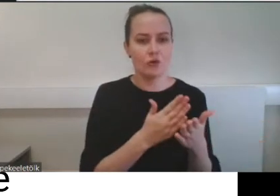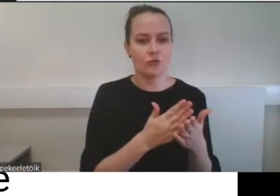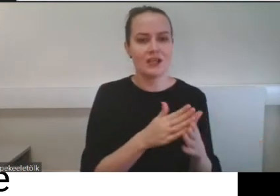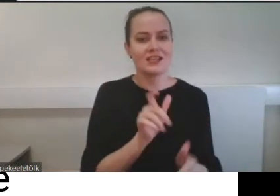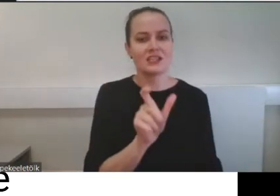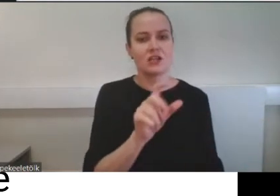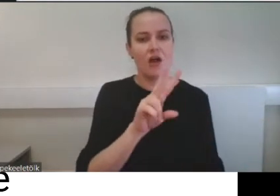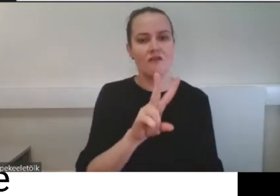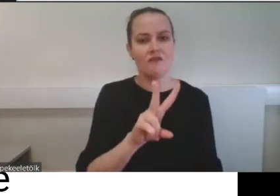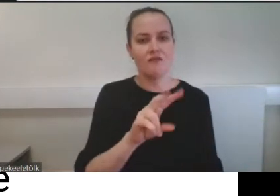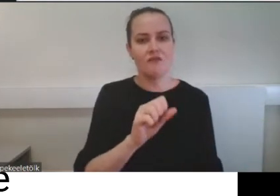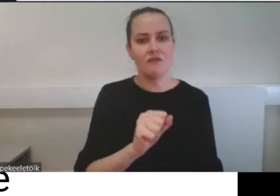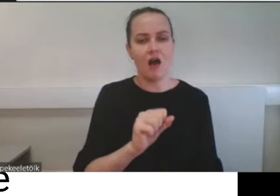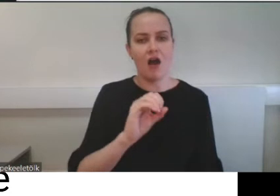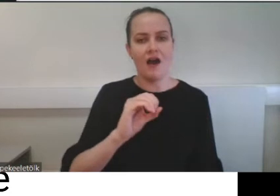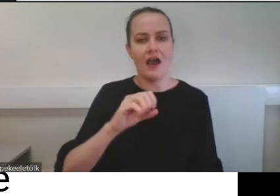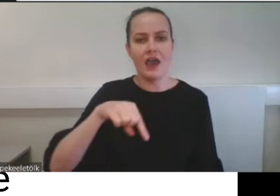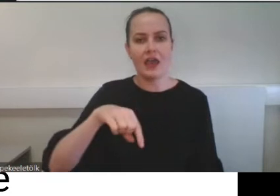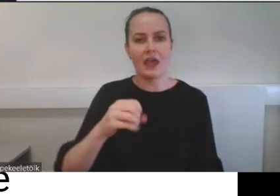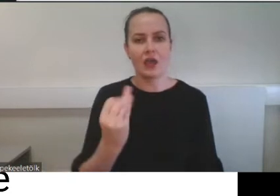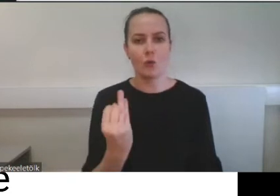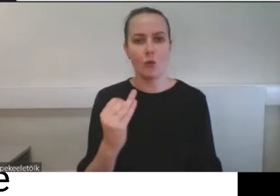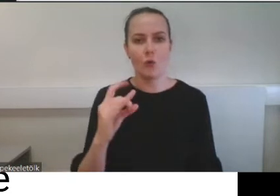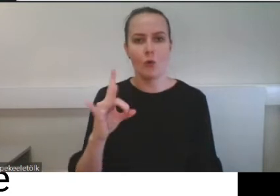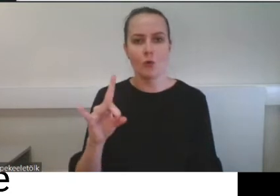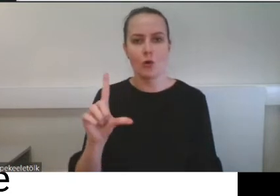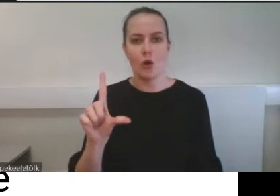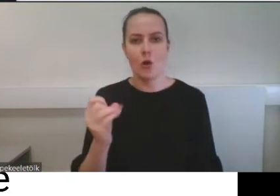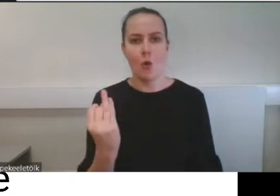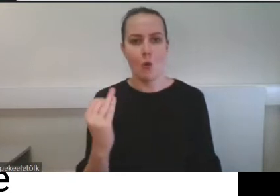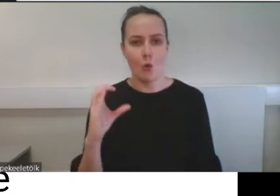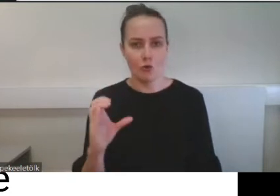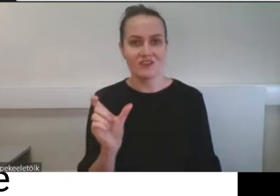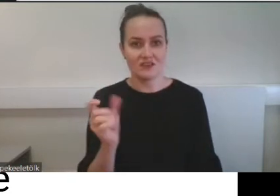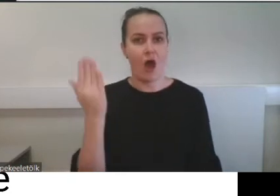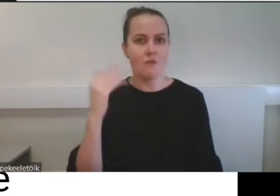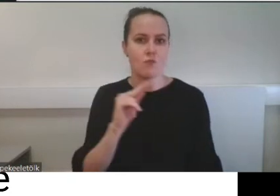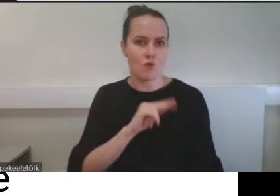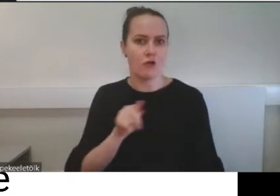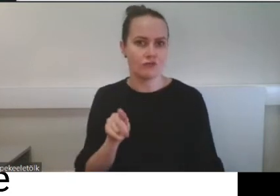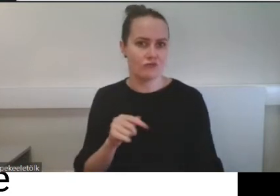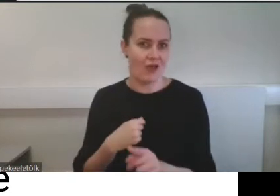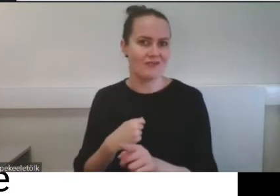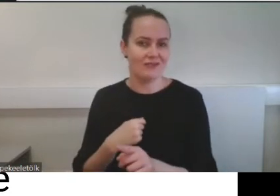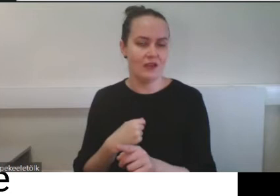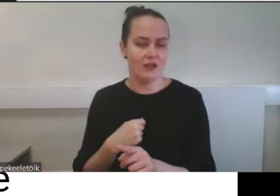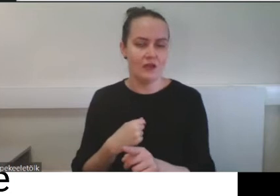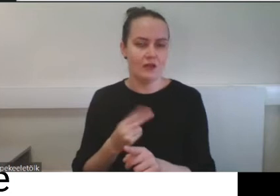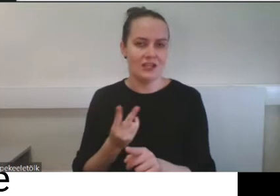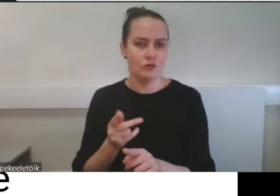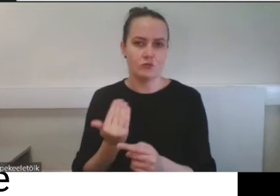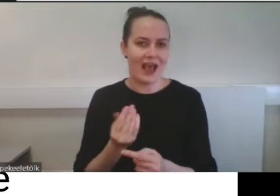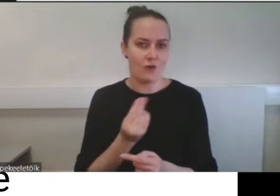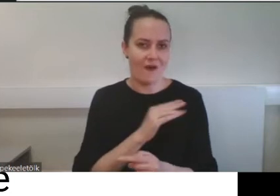Eesti jaoks olulised näitajad tulevad meil tegelikult juba ilusti Statistikaametist registripõhiselt, mis on nagu ka